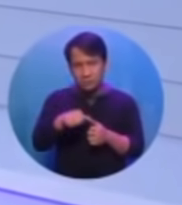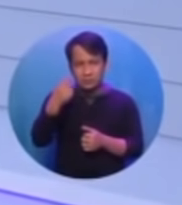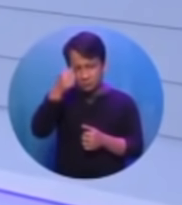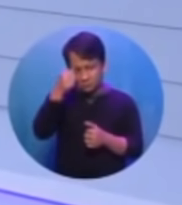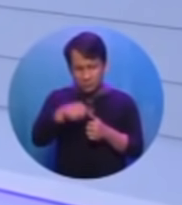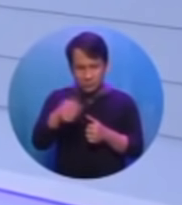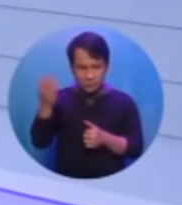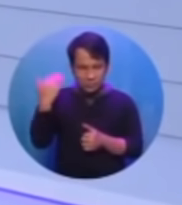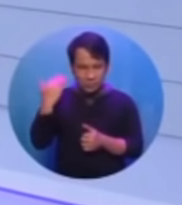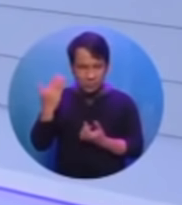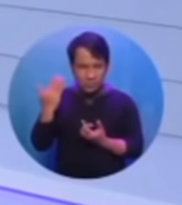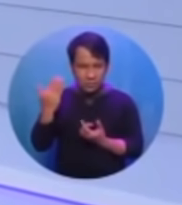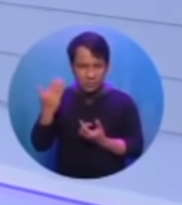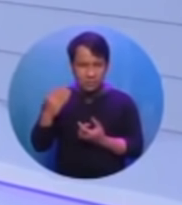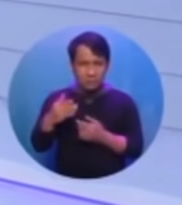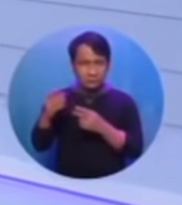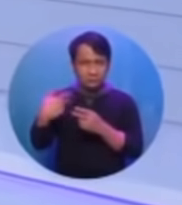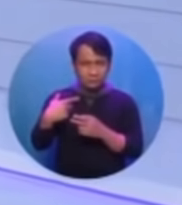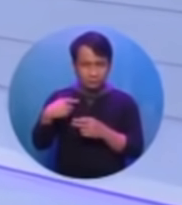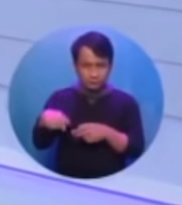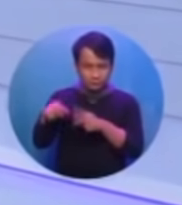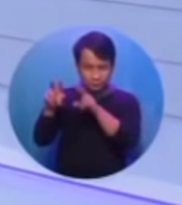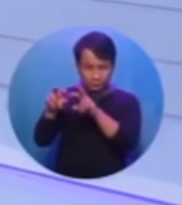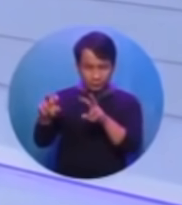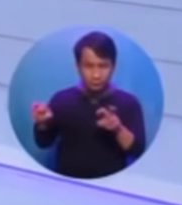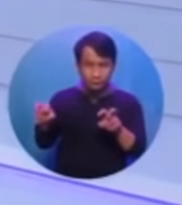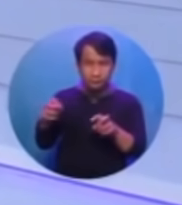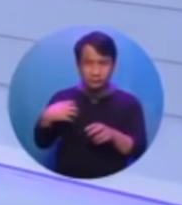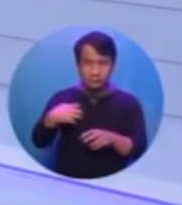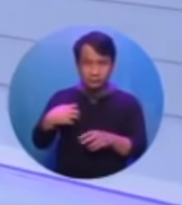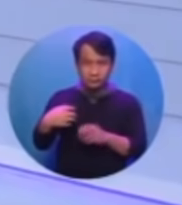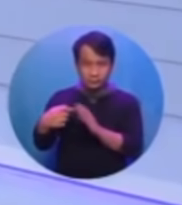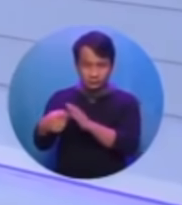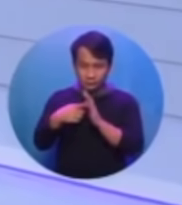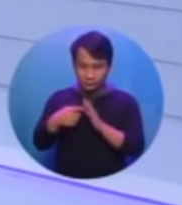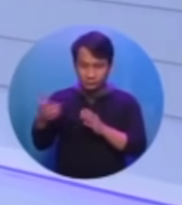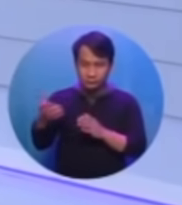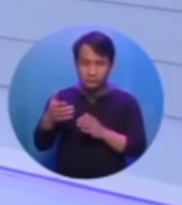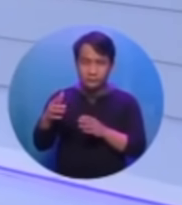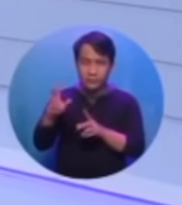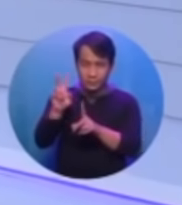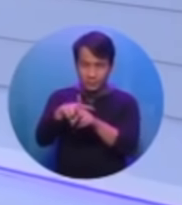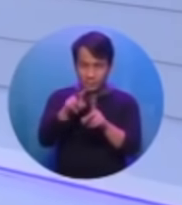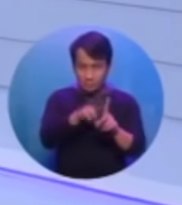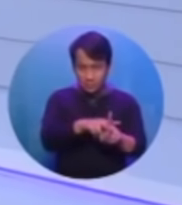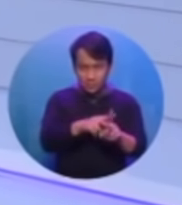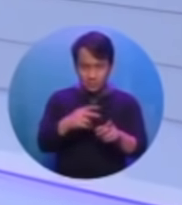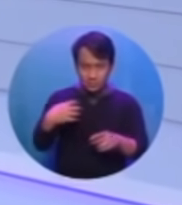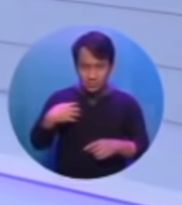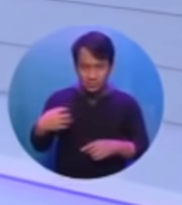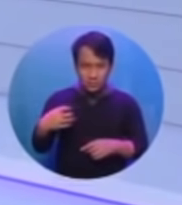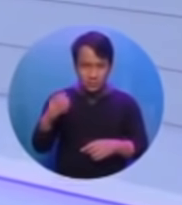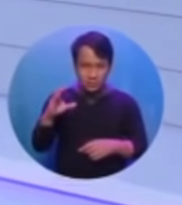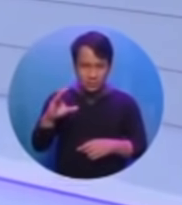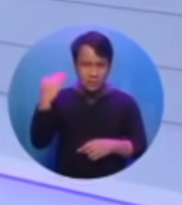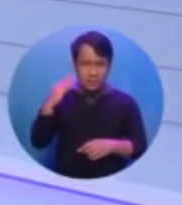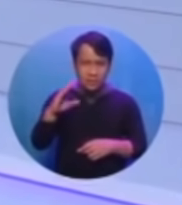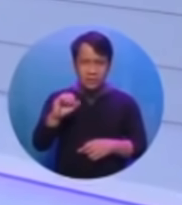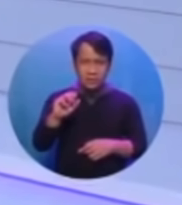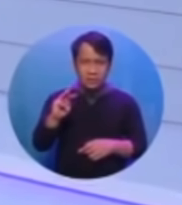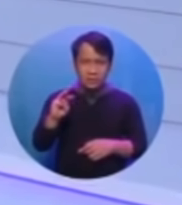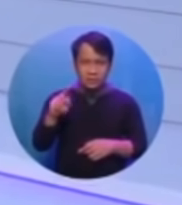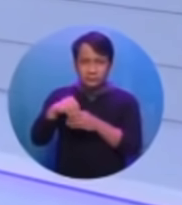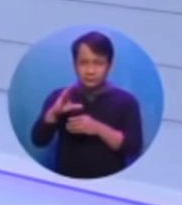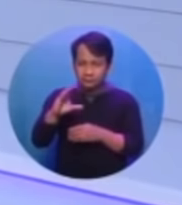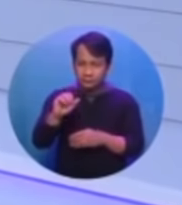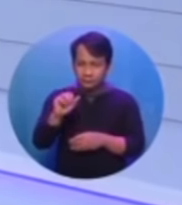vividly, yung pong nag-screen po sa mga recruit, sa mga nag-apply na isang koronel sa Kamkrami,